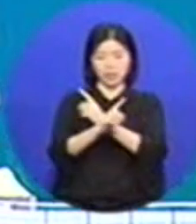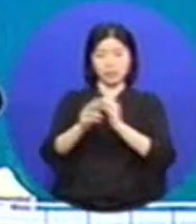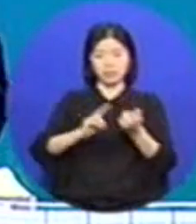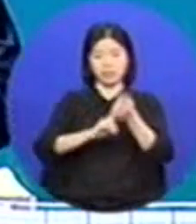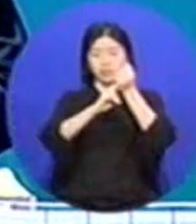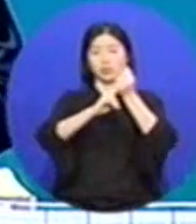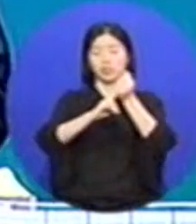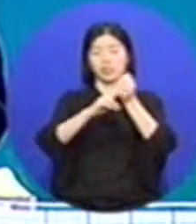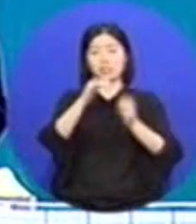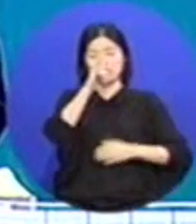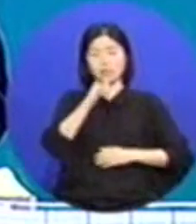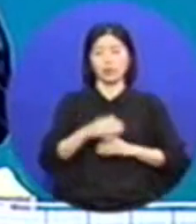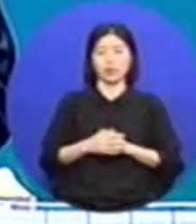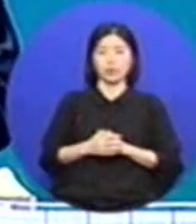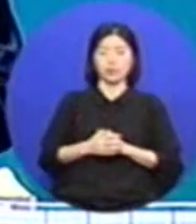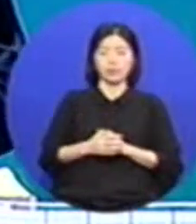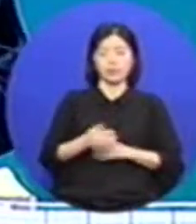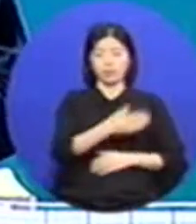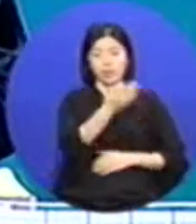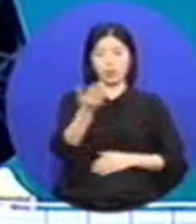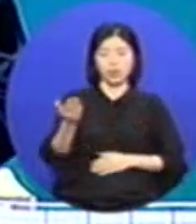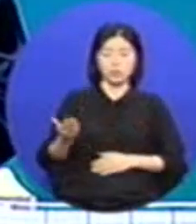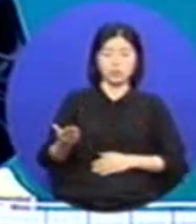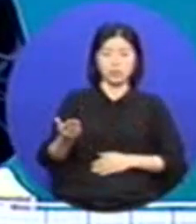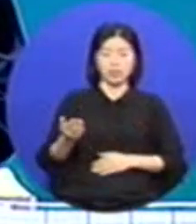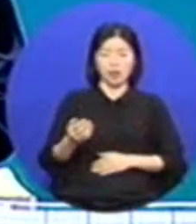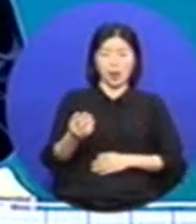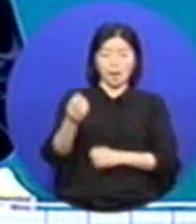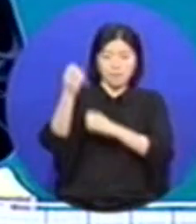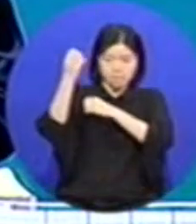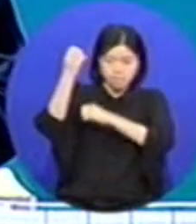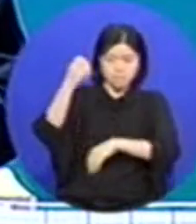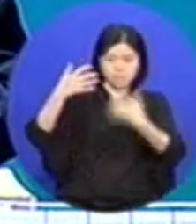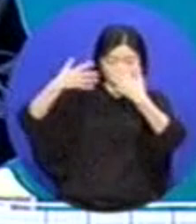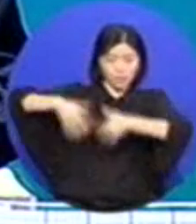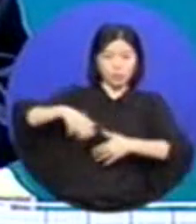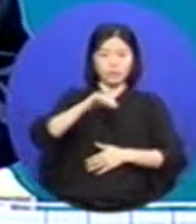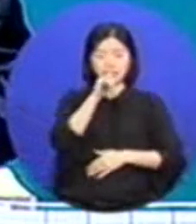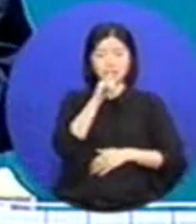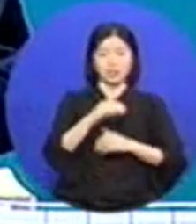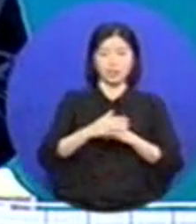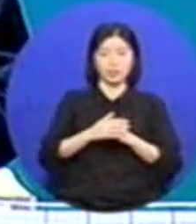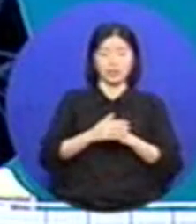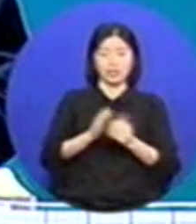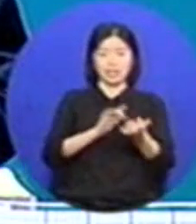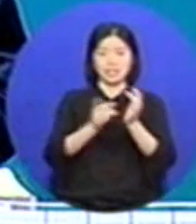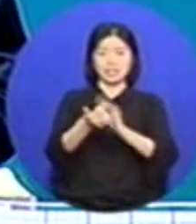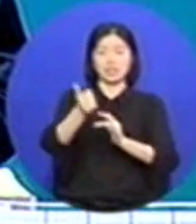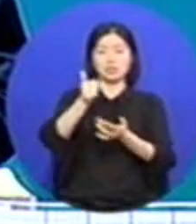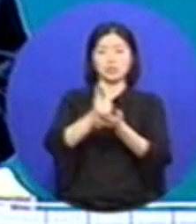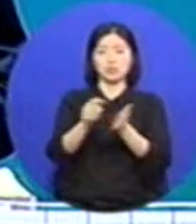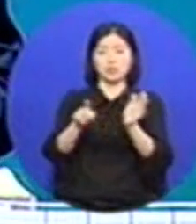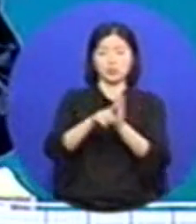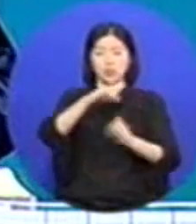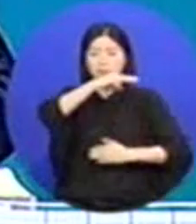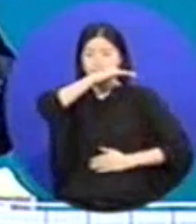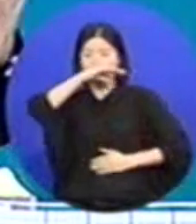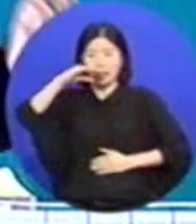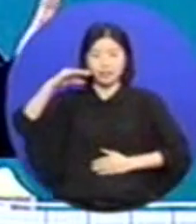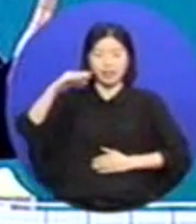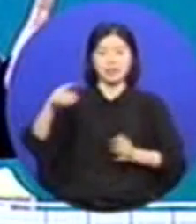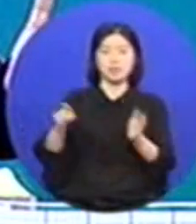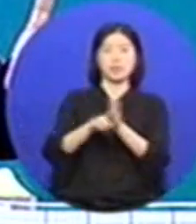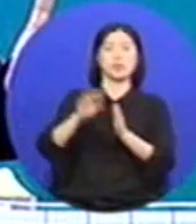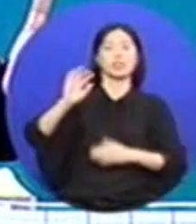그런데 여러분 전제 조건이 있는데 예수님을 믿어도 바로 믿어야 된다는 거예요 예수님의